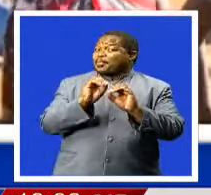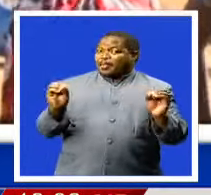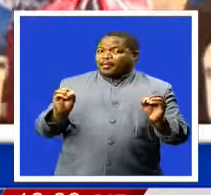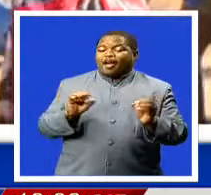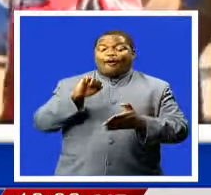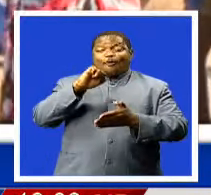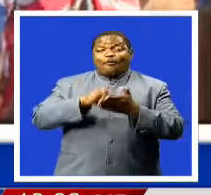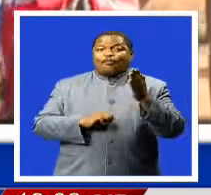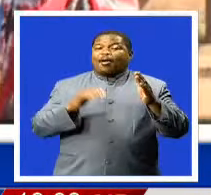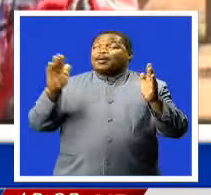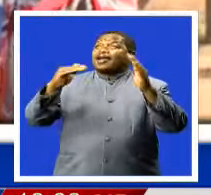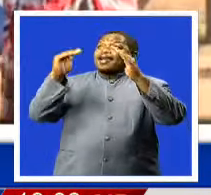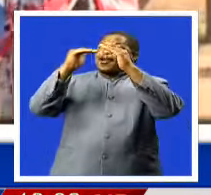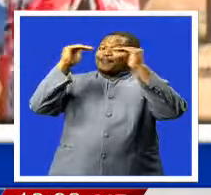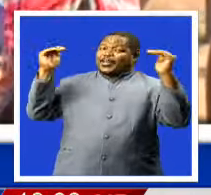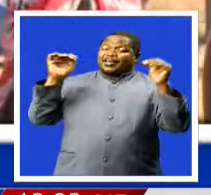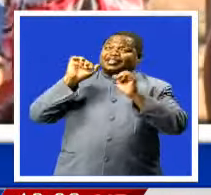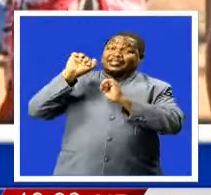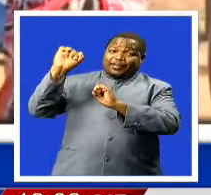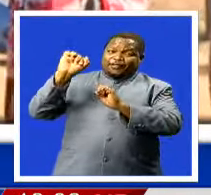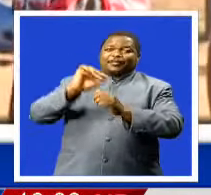Na